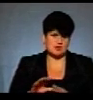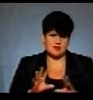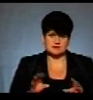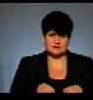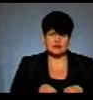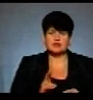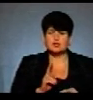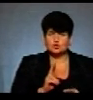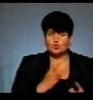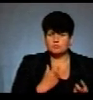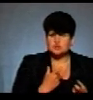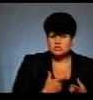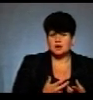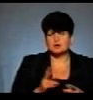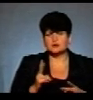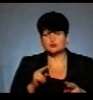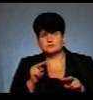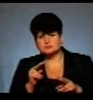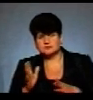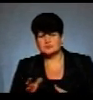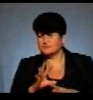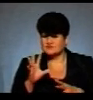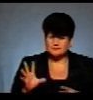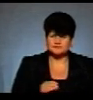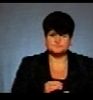для кривдника, і для жертви, і для свідків.